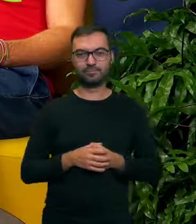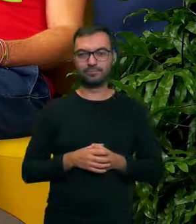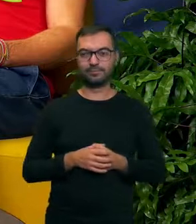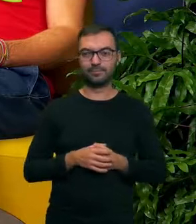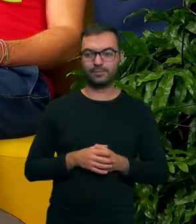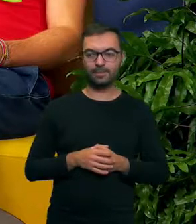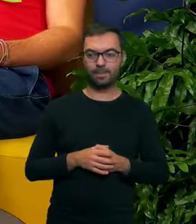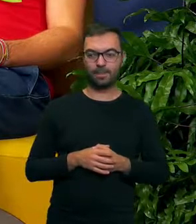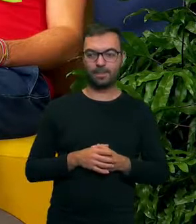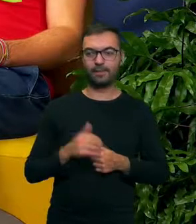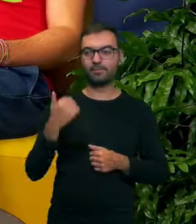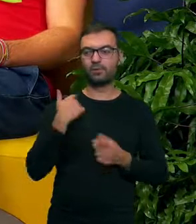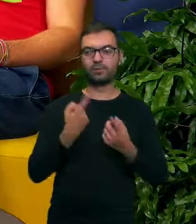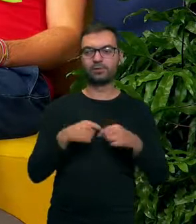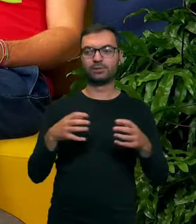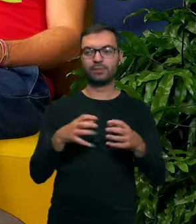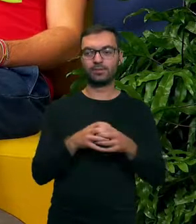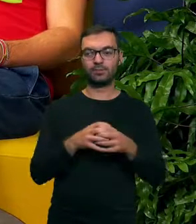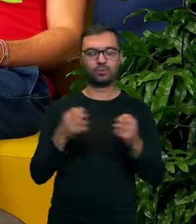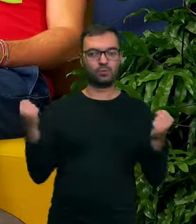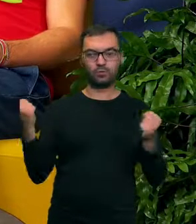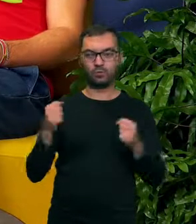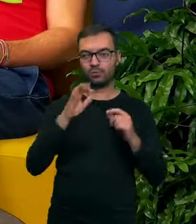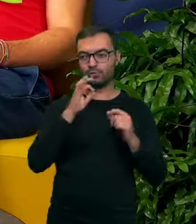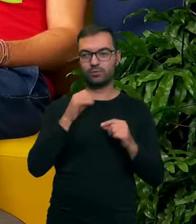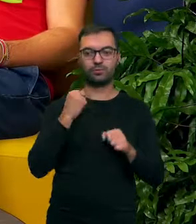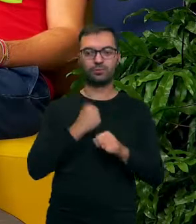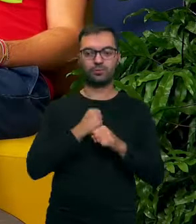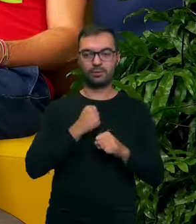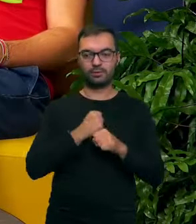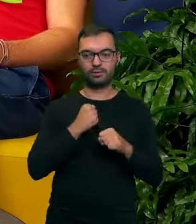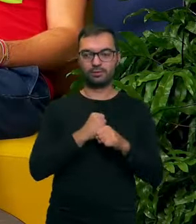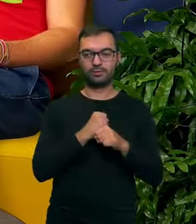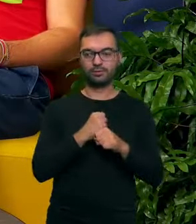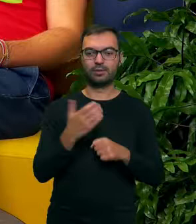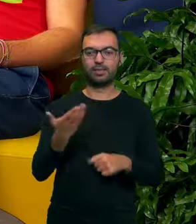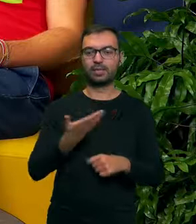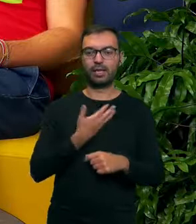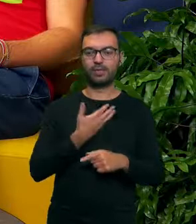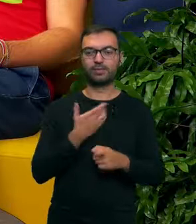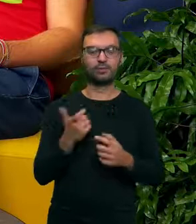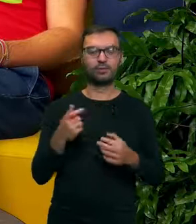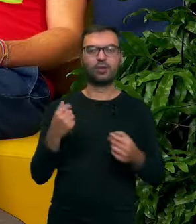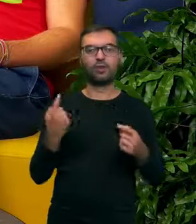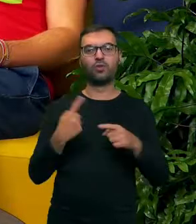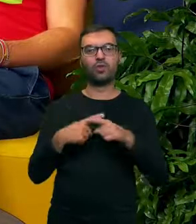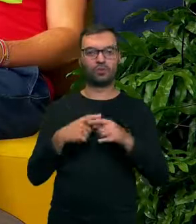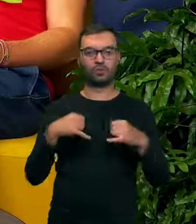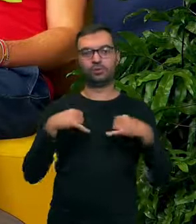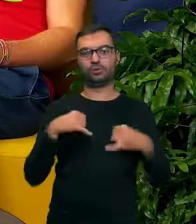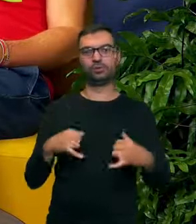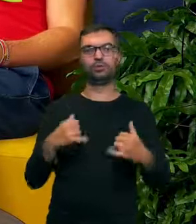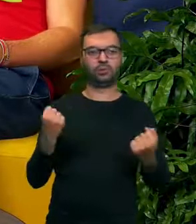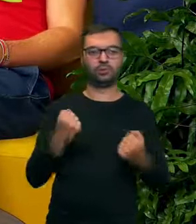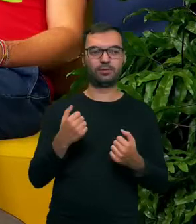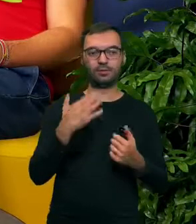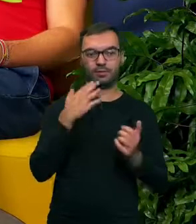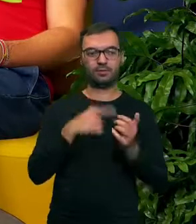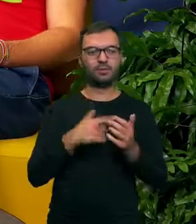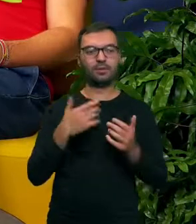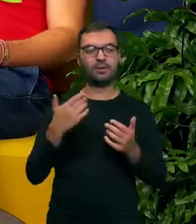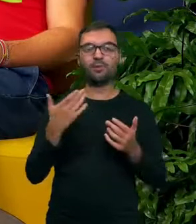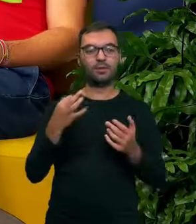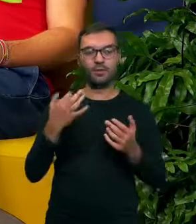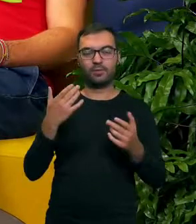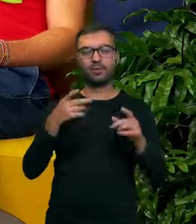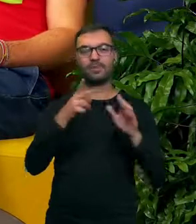No to, że mieliśmy zespół, który bardzo naprawdę dobrze pracował, dodawało dodatkową siłę, szczególnie, że mieliśmy